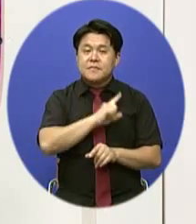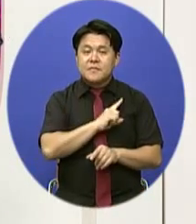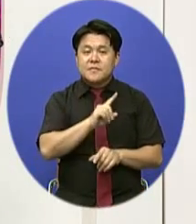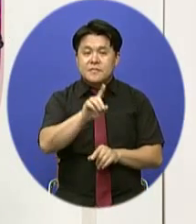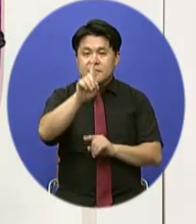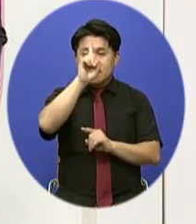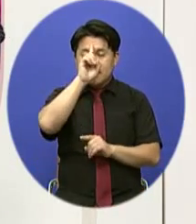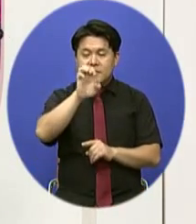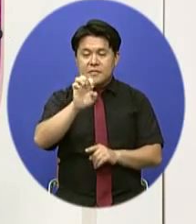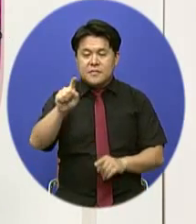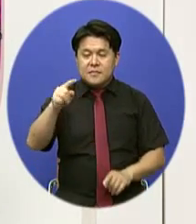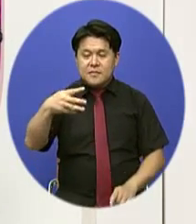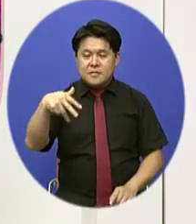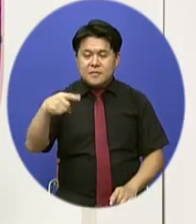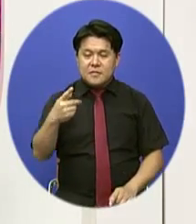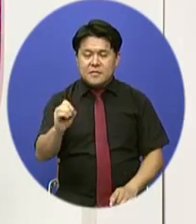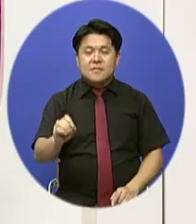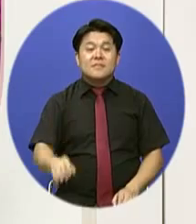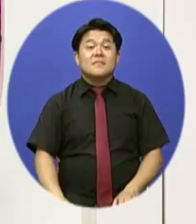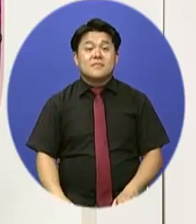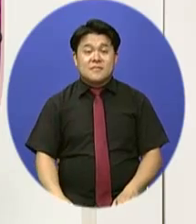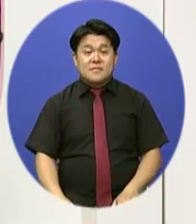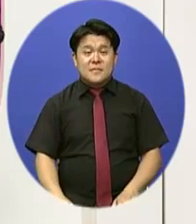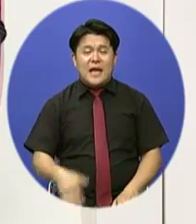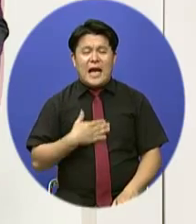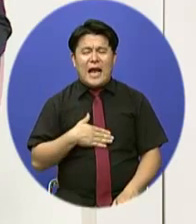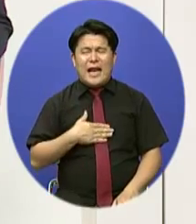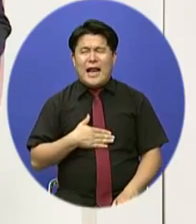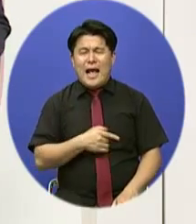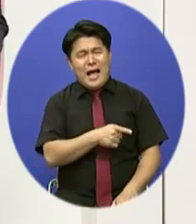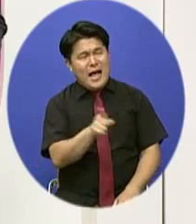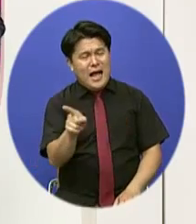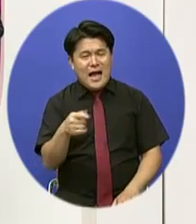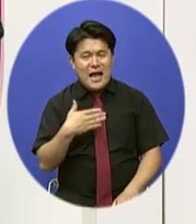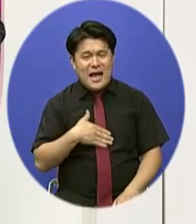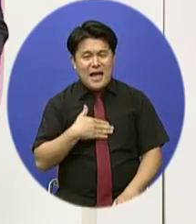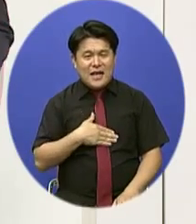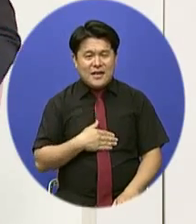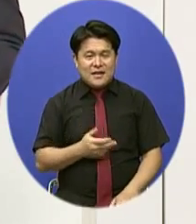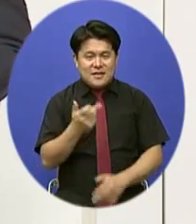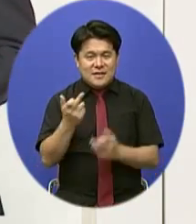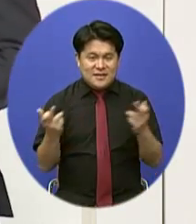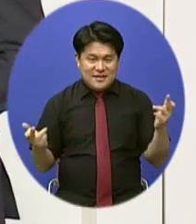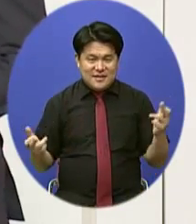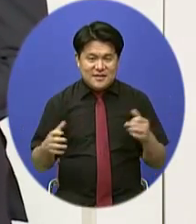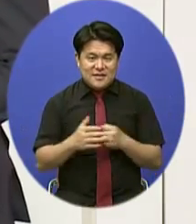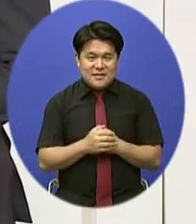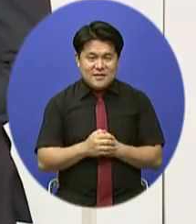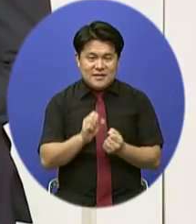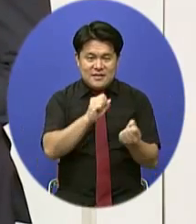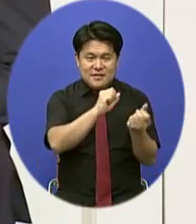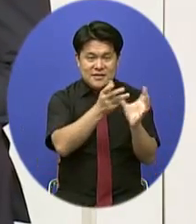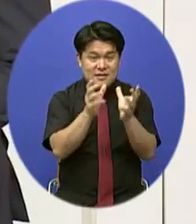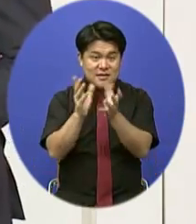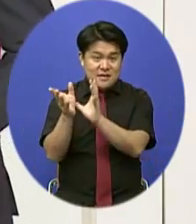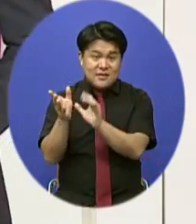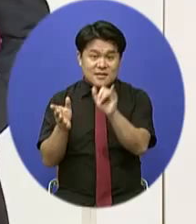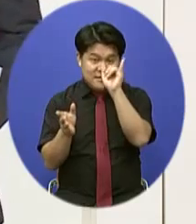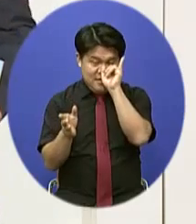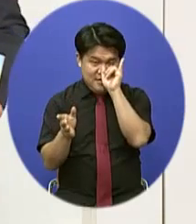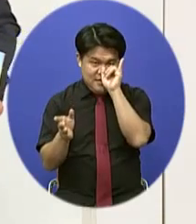28종 아버님이래요. 28종. 네. 알아 들으셨어요? 이산 여산. 어, 바로 고쳤습니다. 꽃이